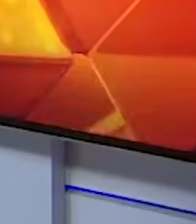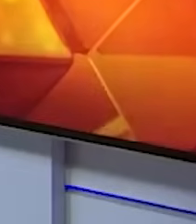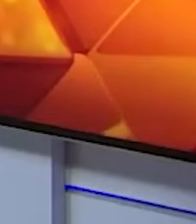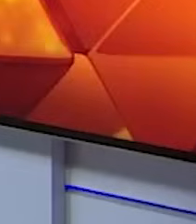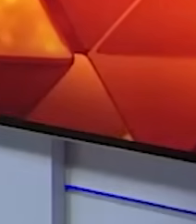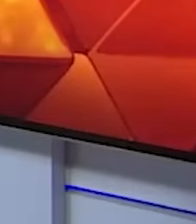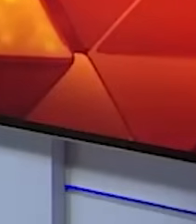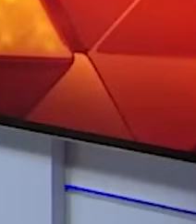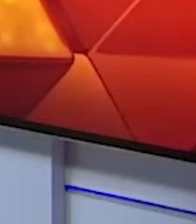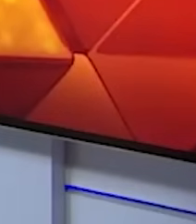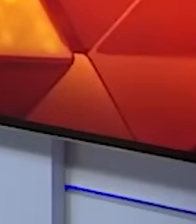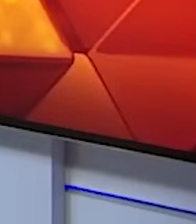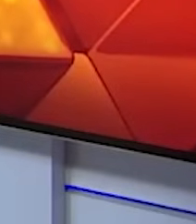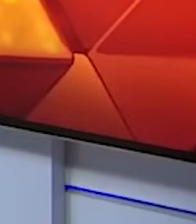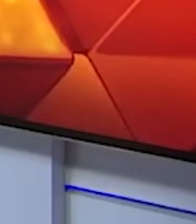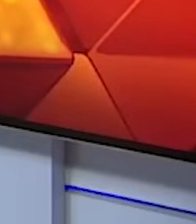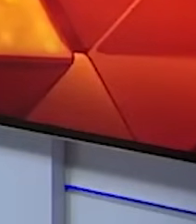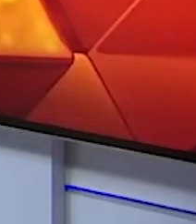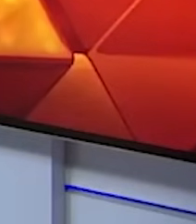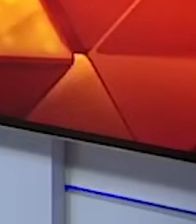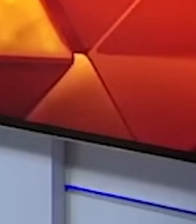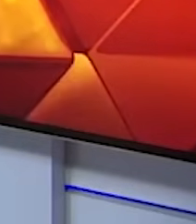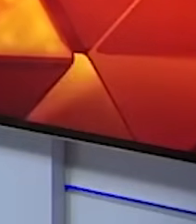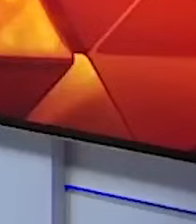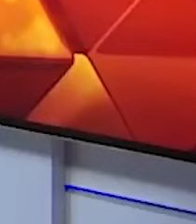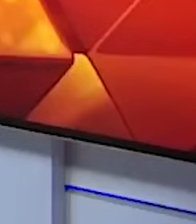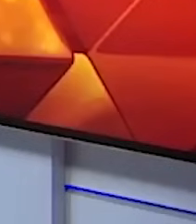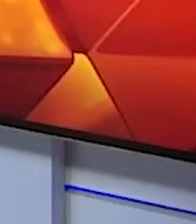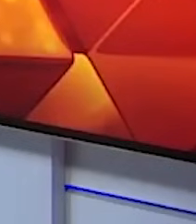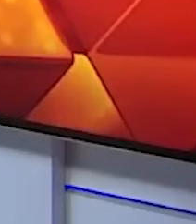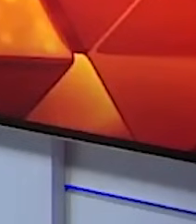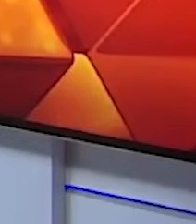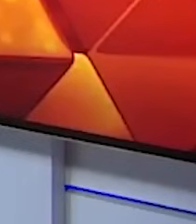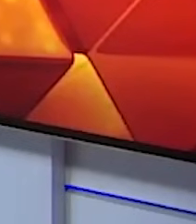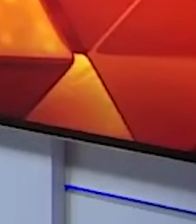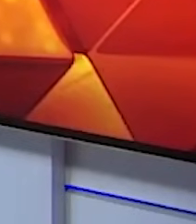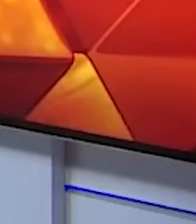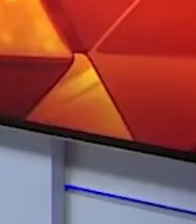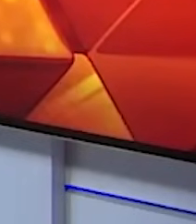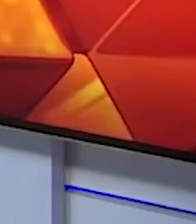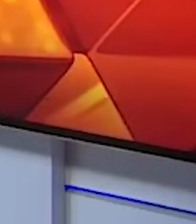News on YouTube. At para sa mga kapuso natin abroad, samahan niyo kami